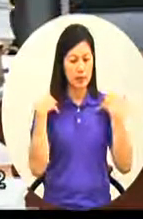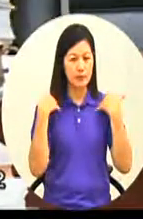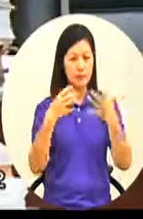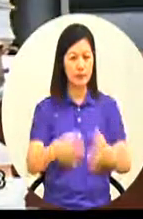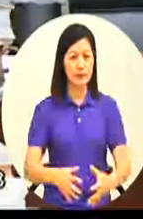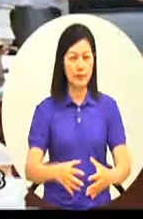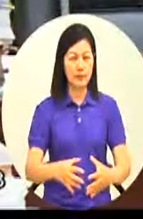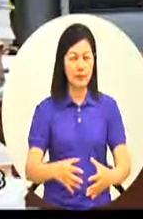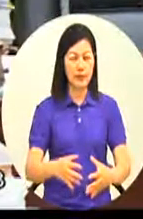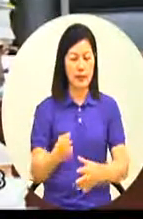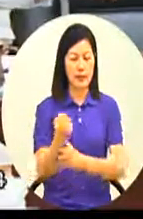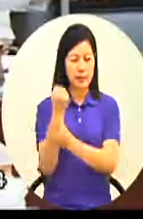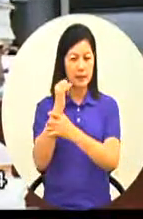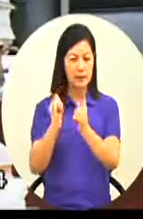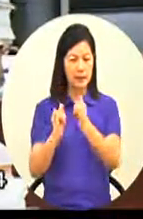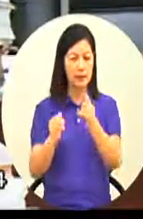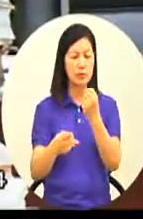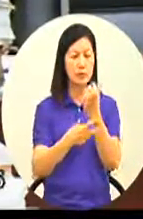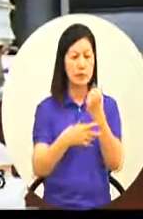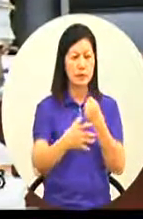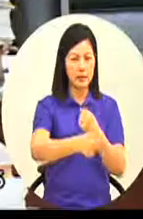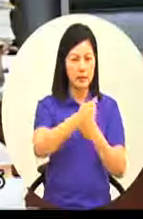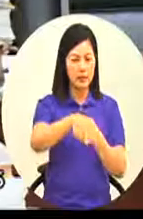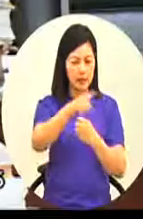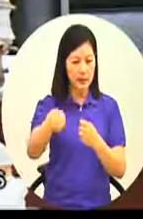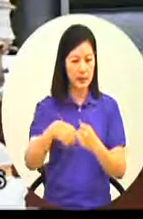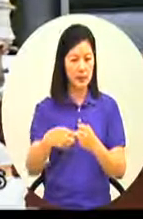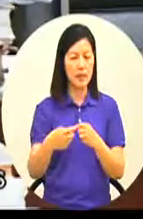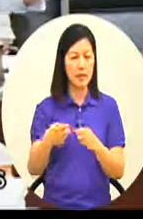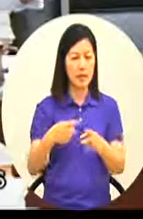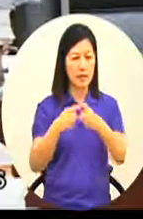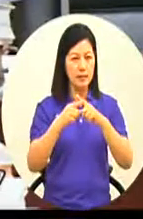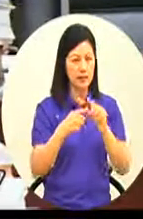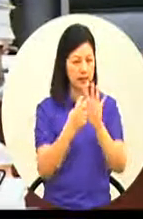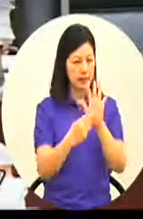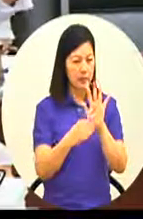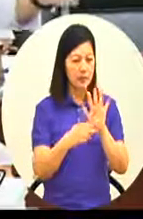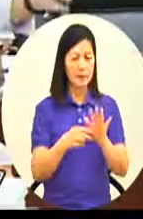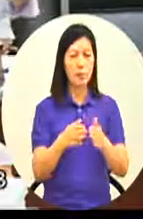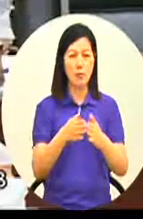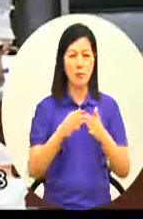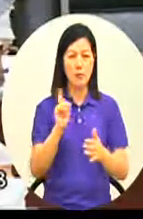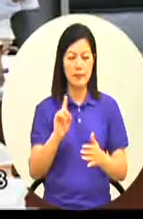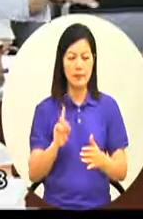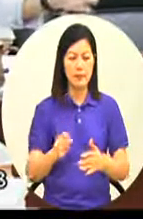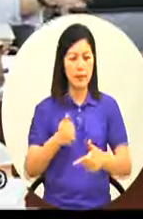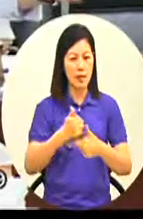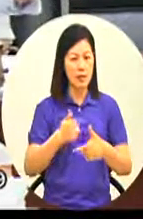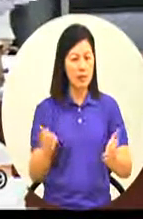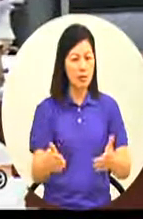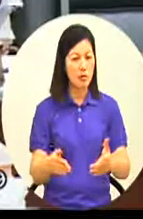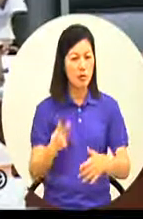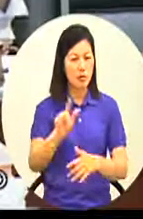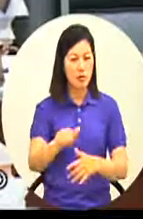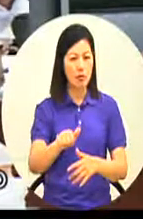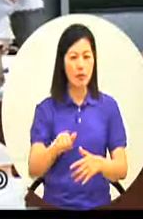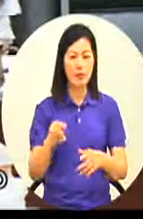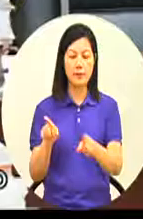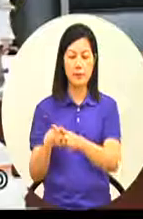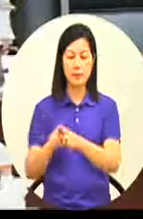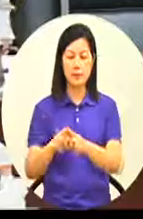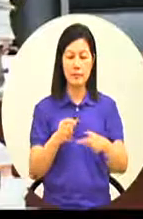政府，包括支持的里民里长，都可以来说明他们的需求。那甚至建筑师有什么，或者一般公民，他也可能说：“